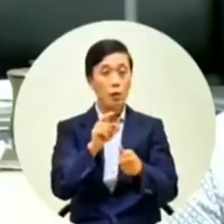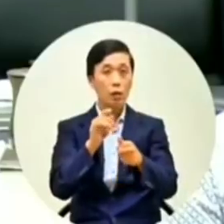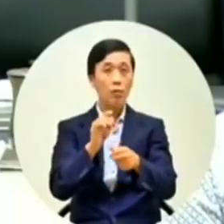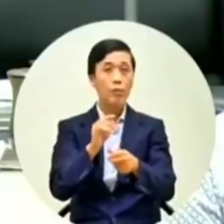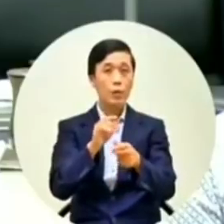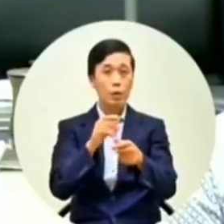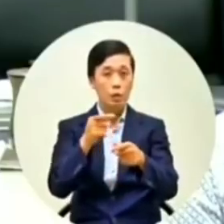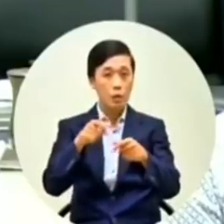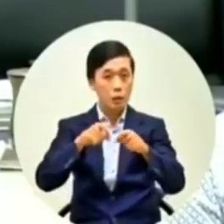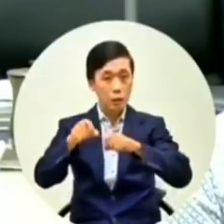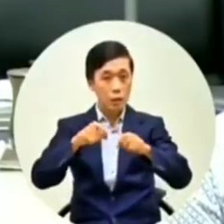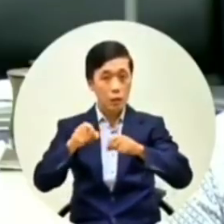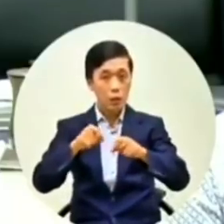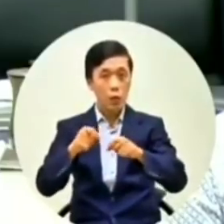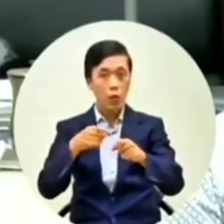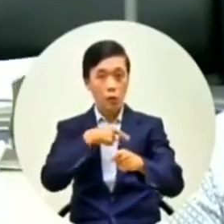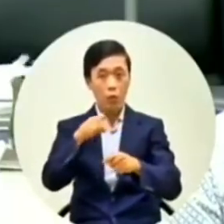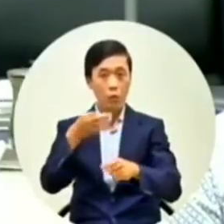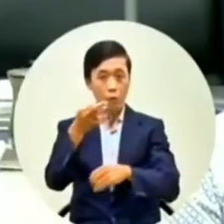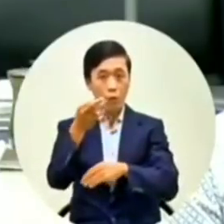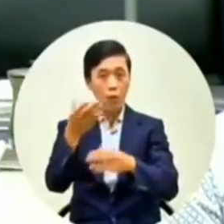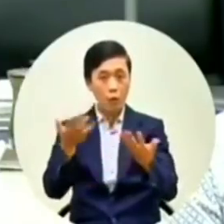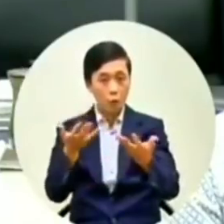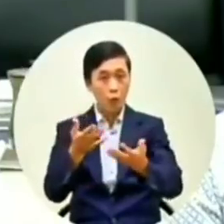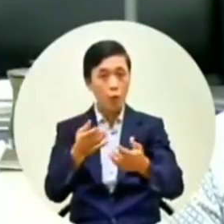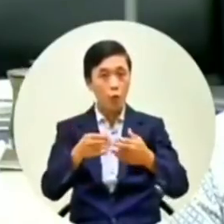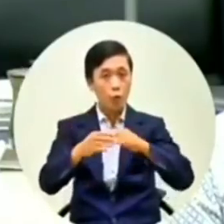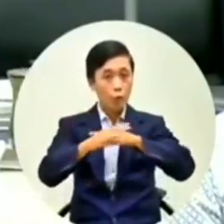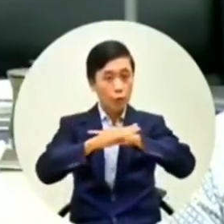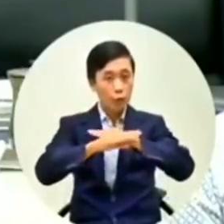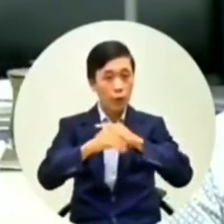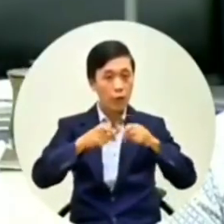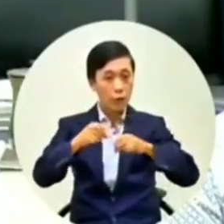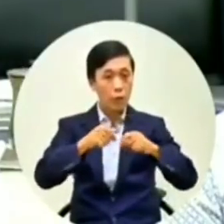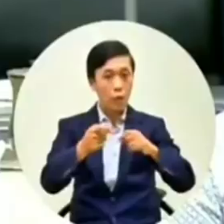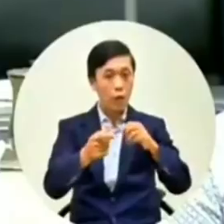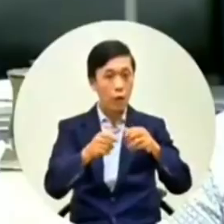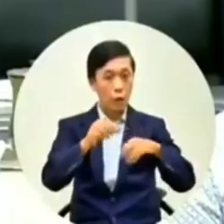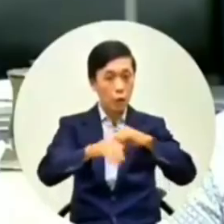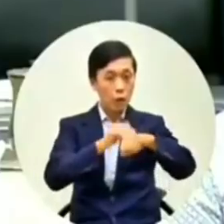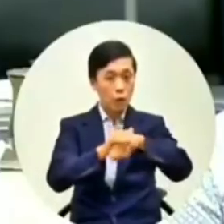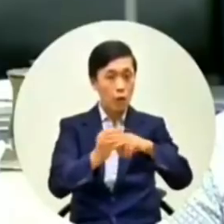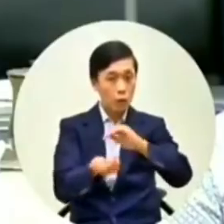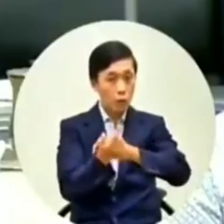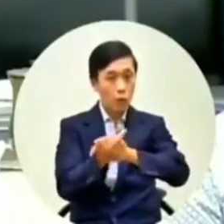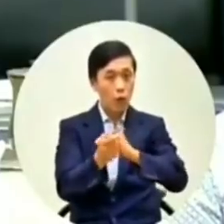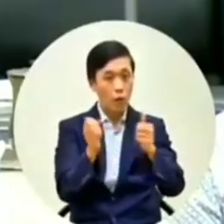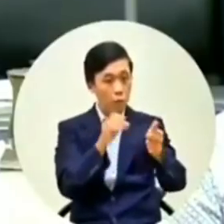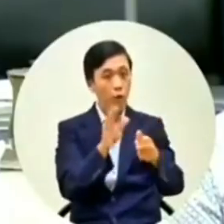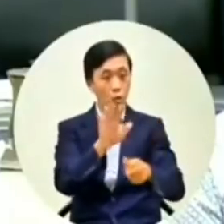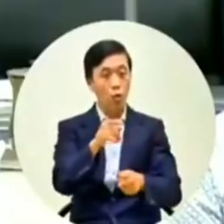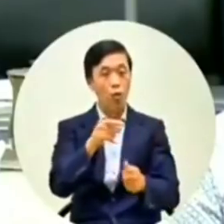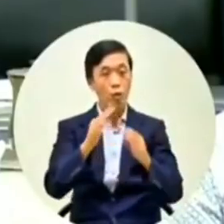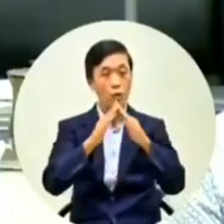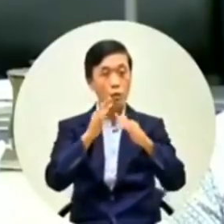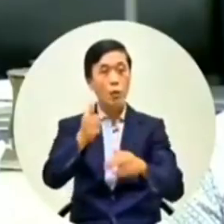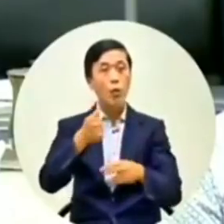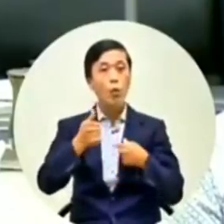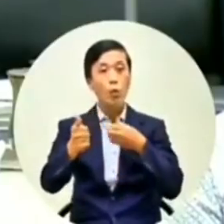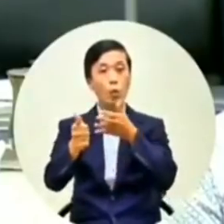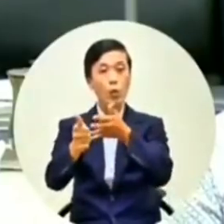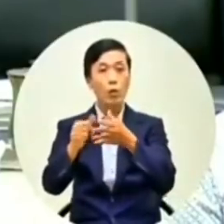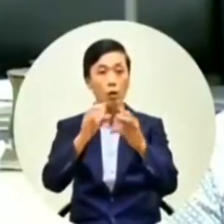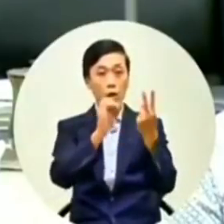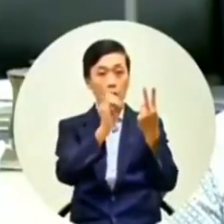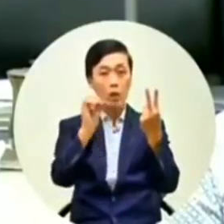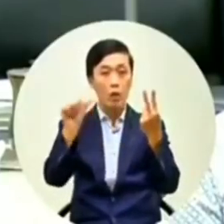去拟定我们的财务收支的平衡计划，对不对？好，那但是呢，启定汪萌理解。